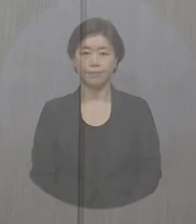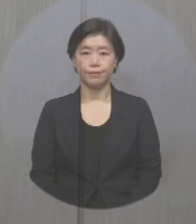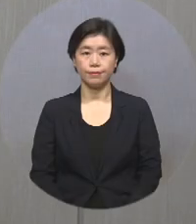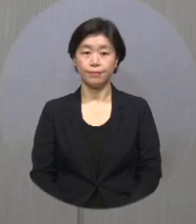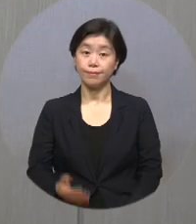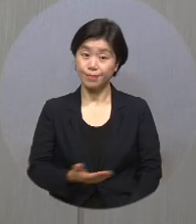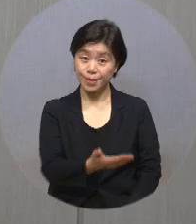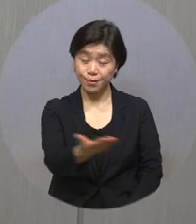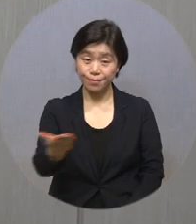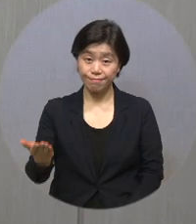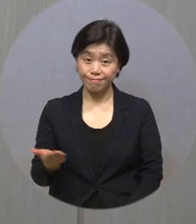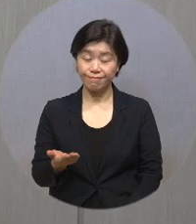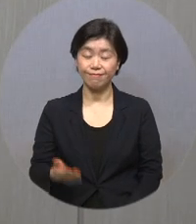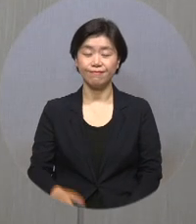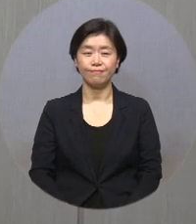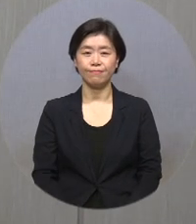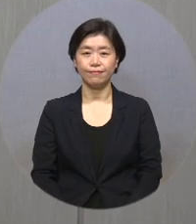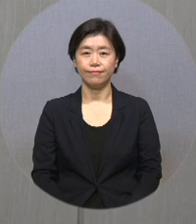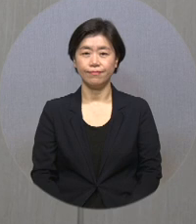여러분,